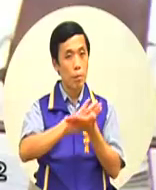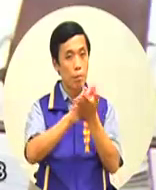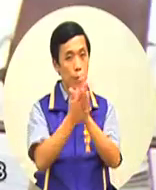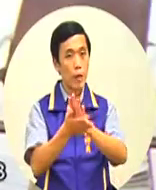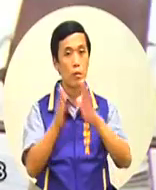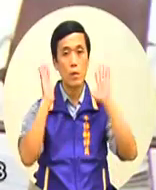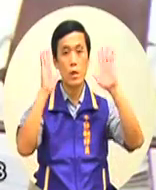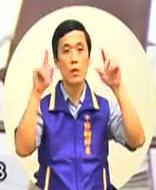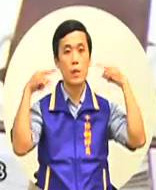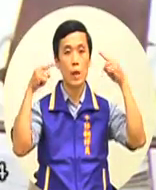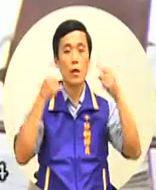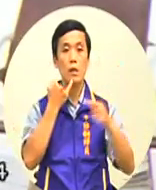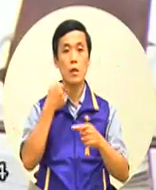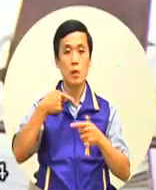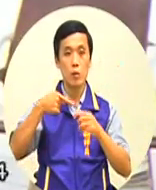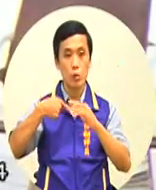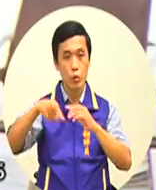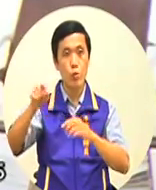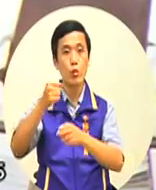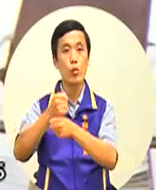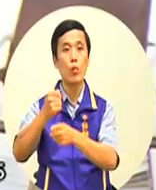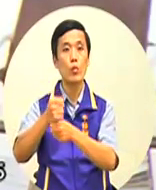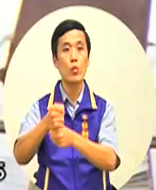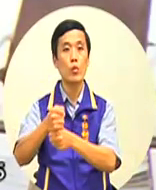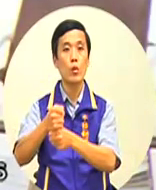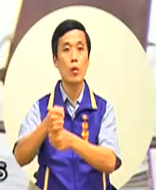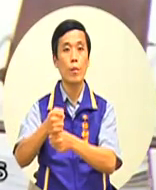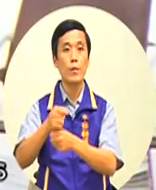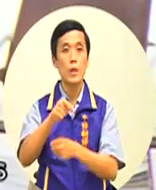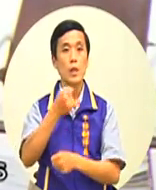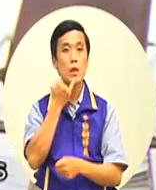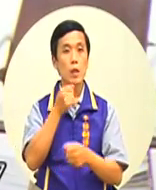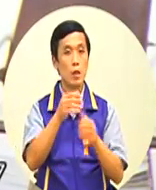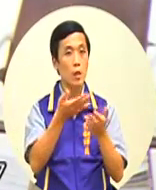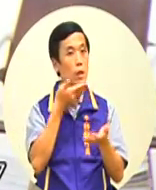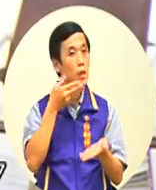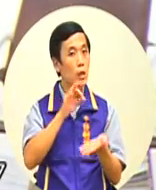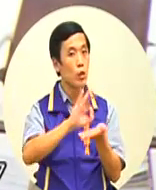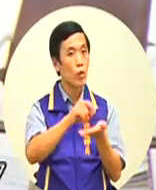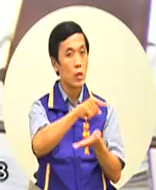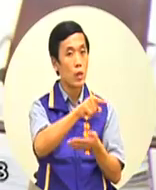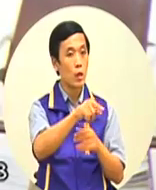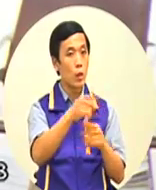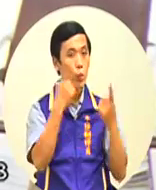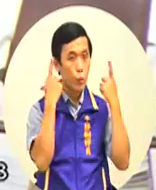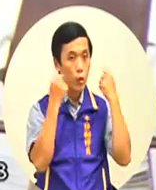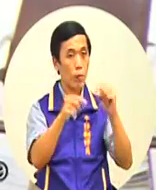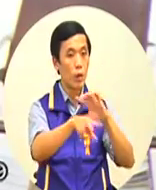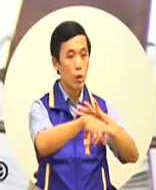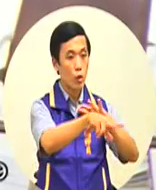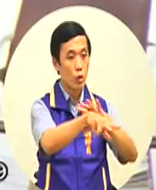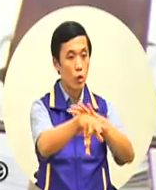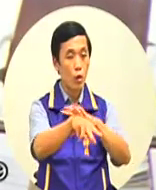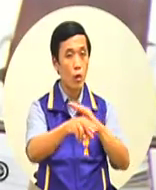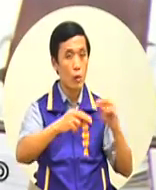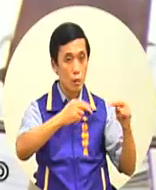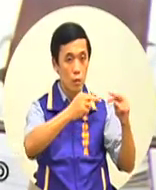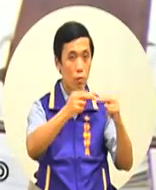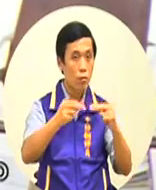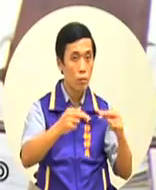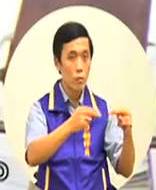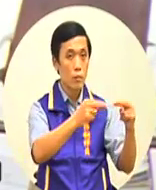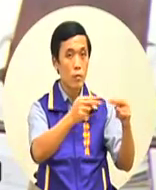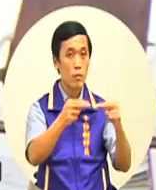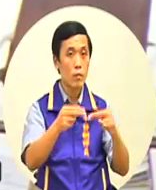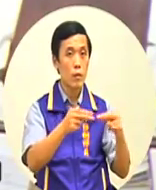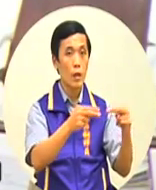做工作吼，啊，所以讲可以利用啊这个哦闲置空间啊，哦，就让他可以